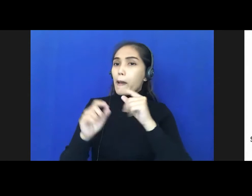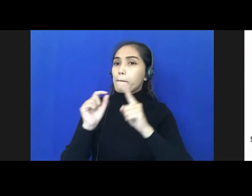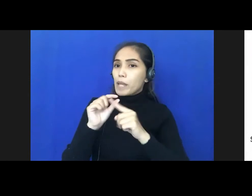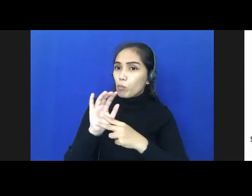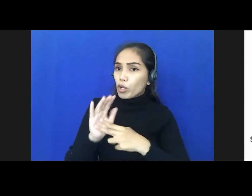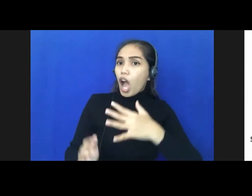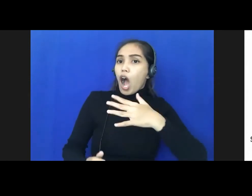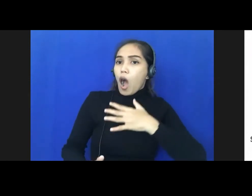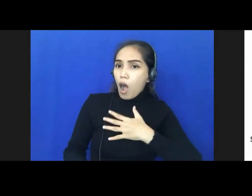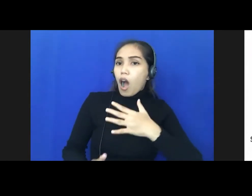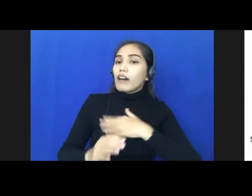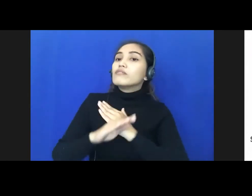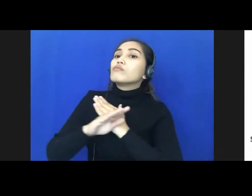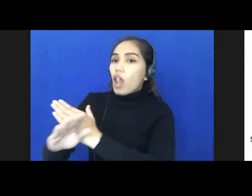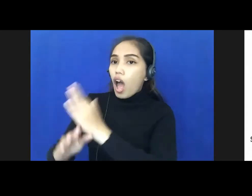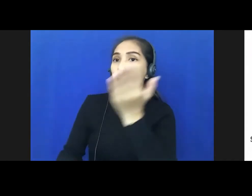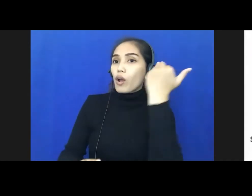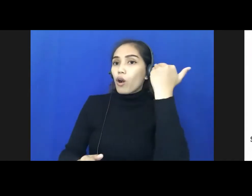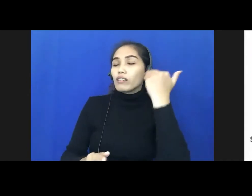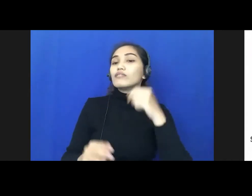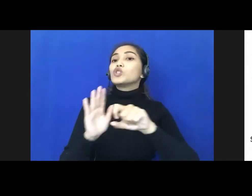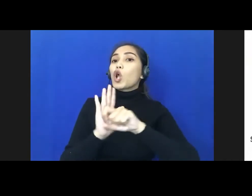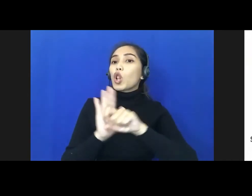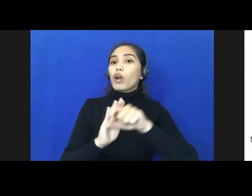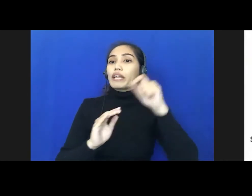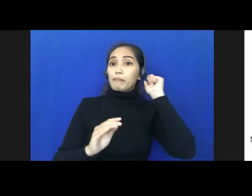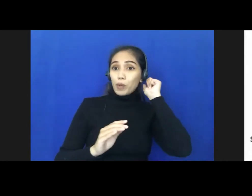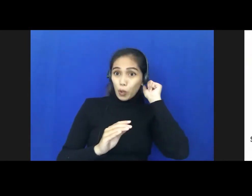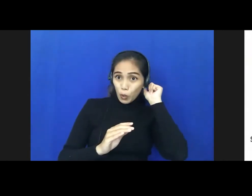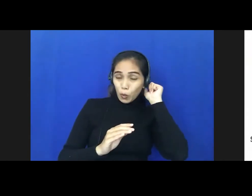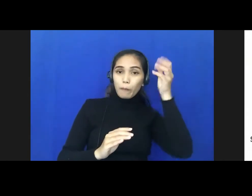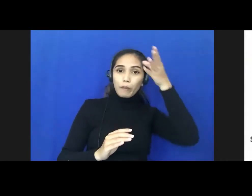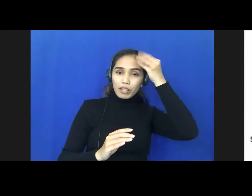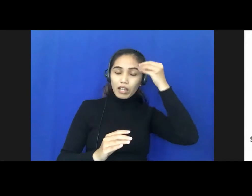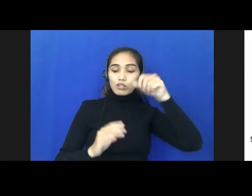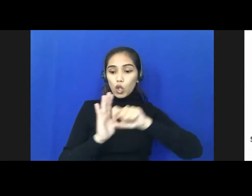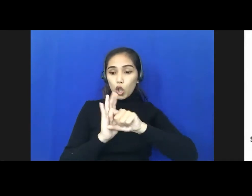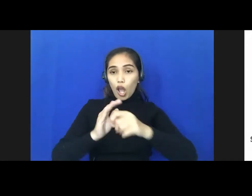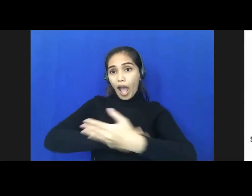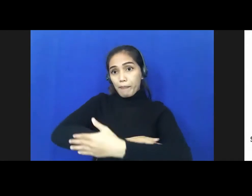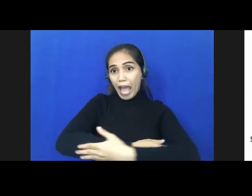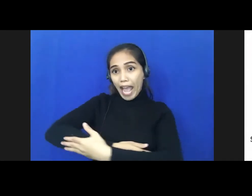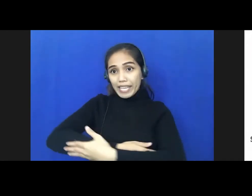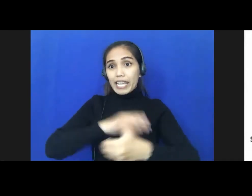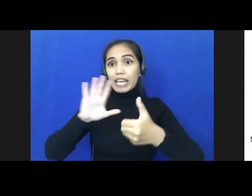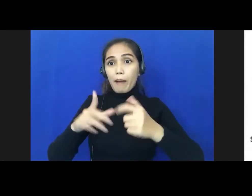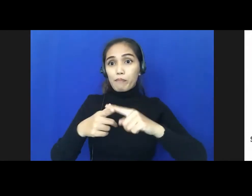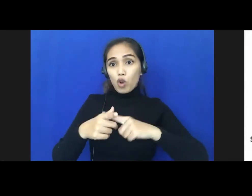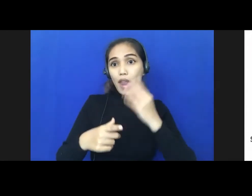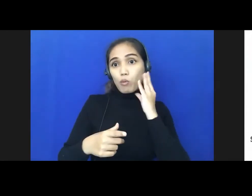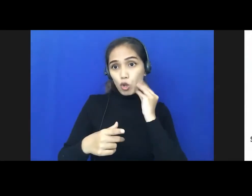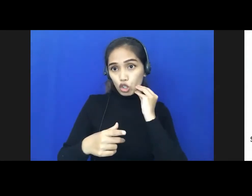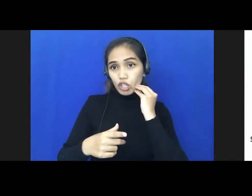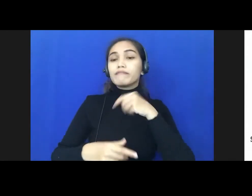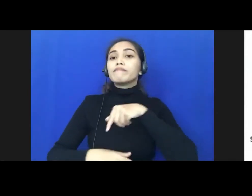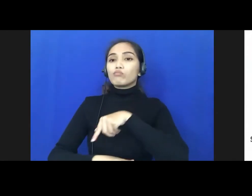berusia 6 bulan. Berikan makanan pendamping ASI atau empasi setelah berusia 6 bulan dan lanjutkan ASI hingga usia 2